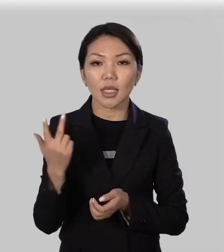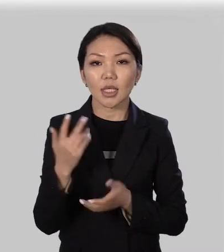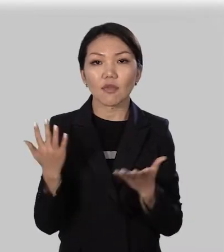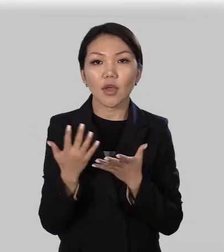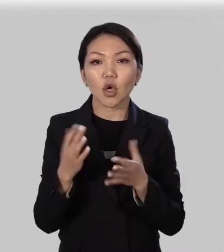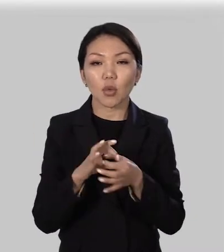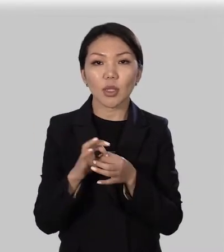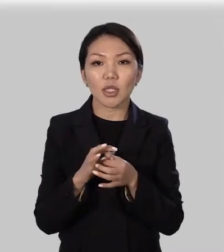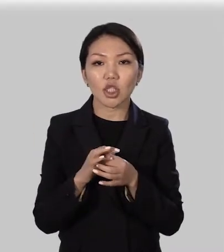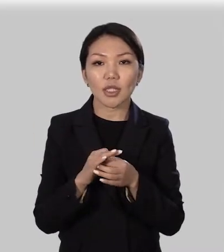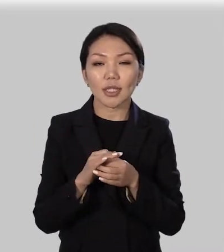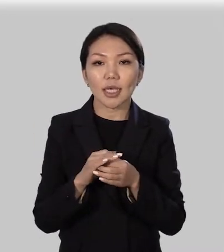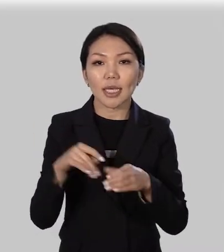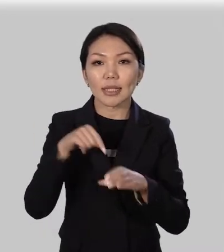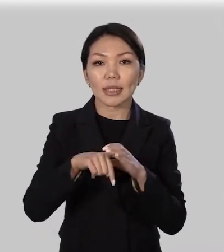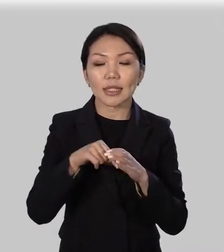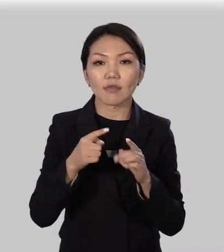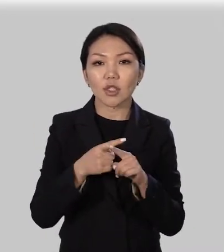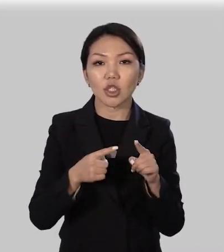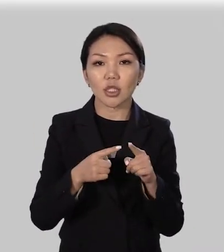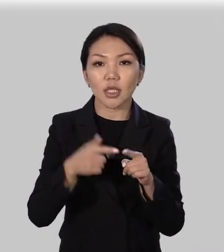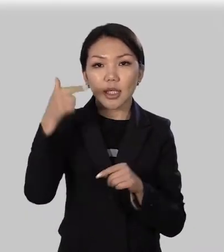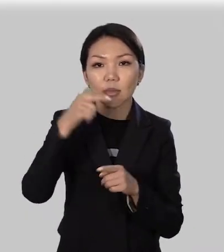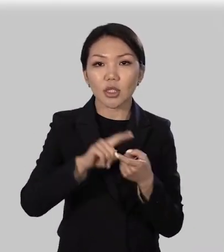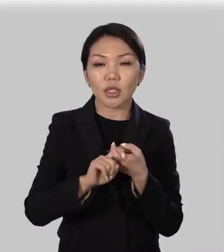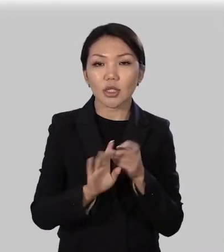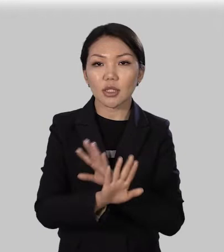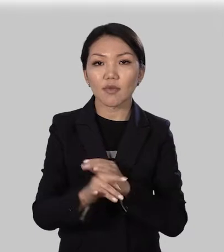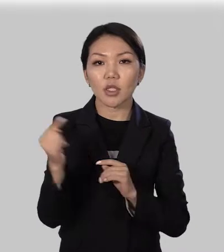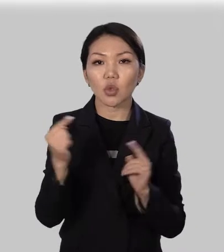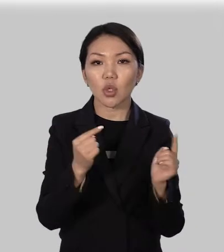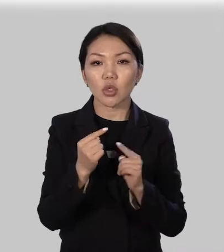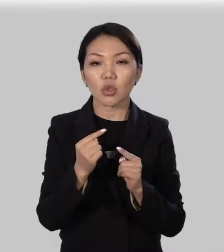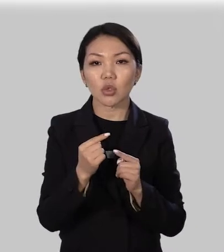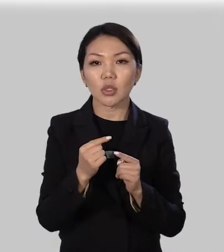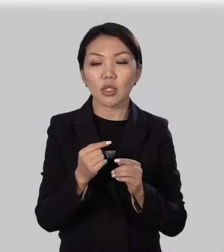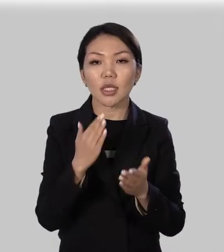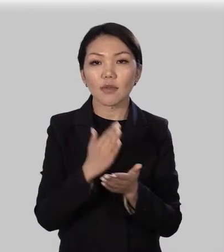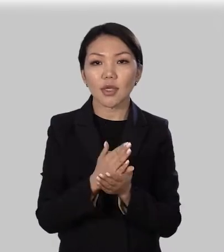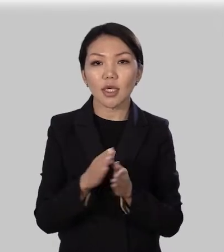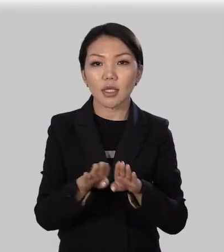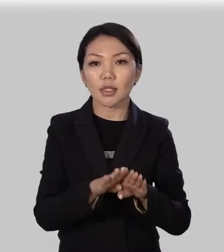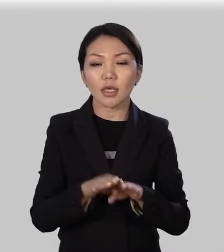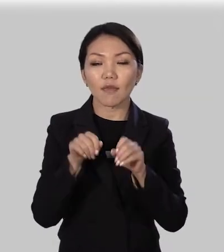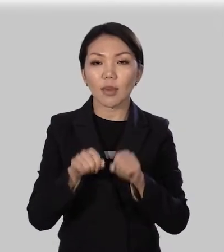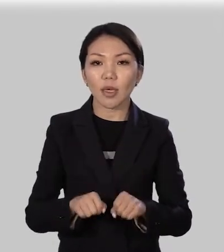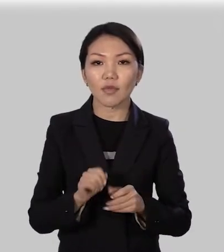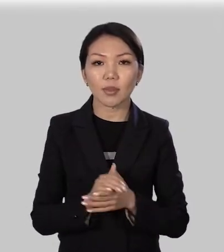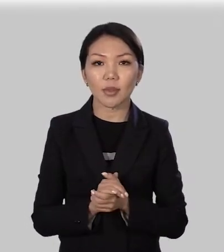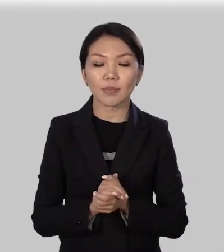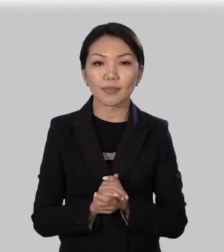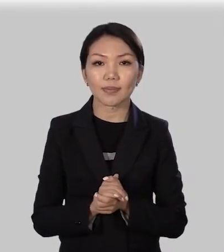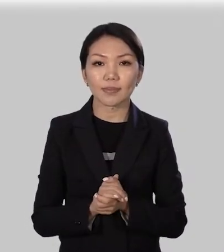В каком предложении составные части грамматически не зависят друг от друга, то есть они равноправны?